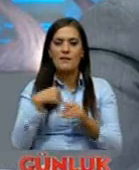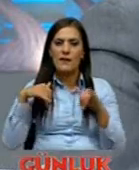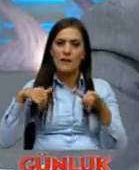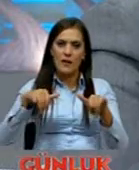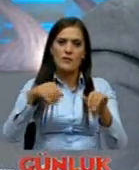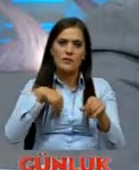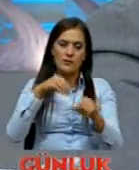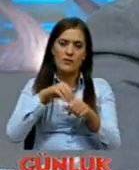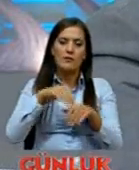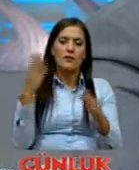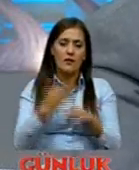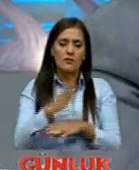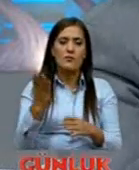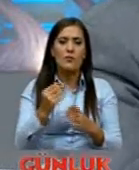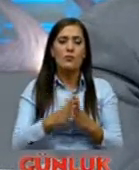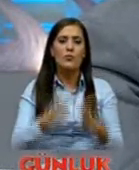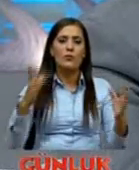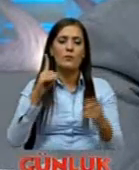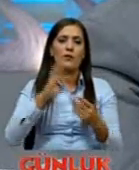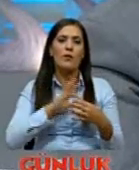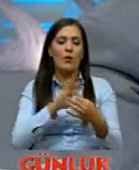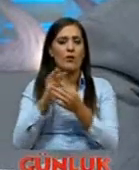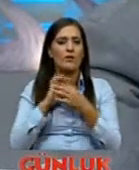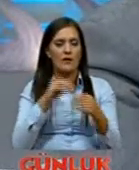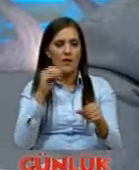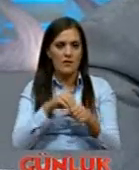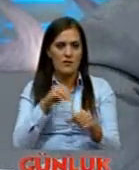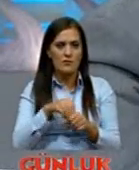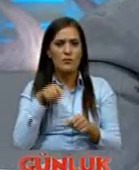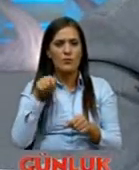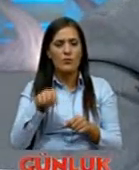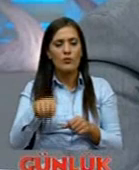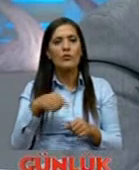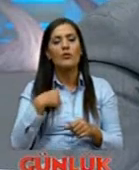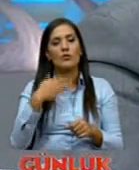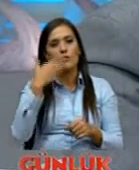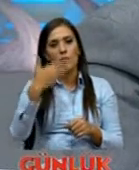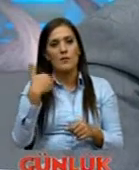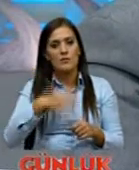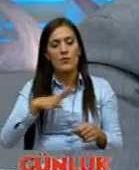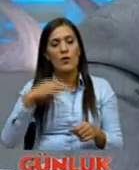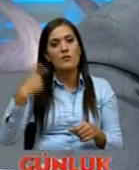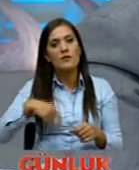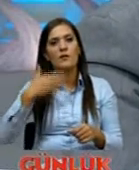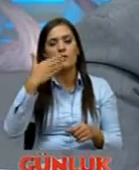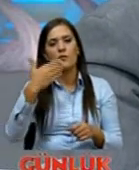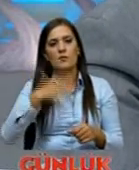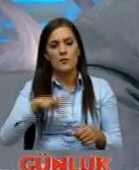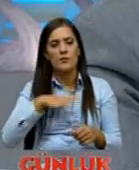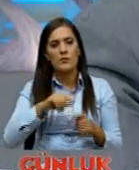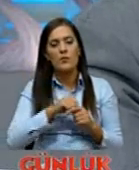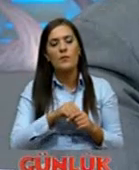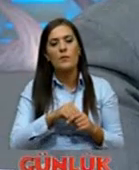meslektaşlarımız hakikaten çok büyük bir koordine içerisindedir. Evet. Bunu belirtmek istiyorum. Özellikle altını çizerek.